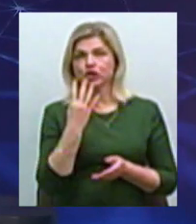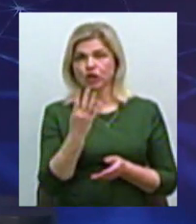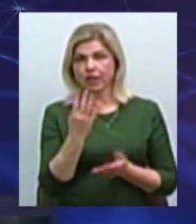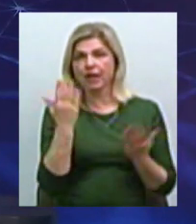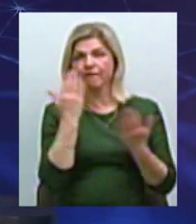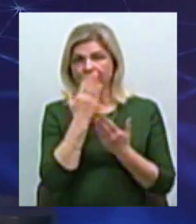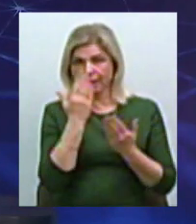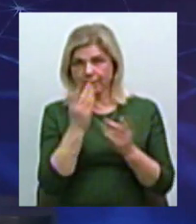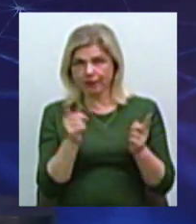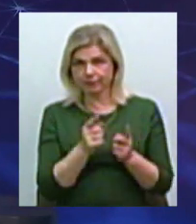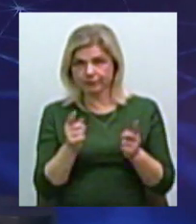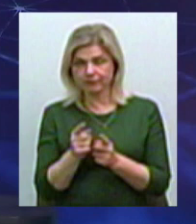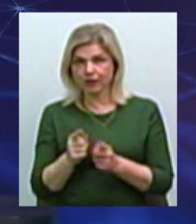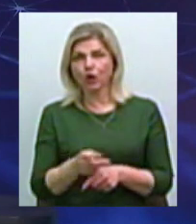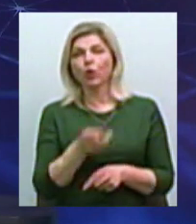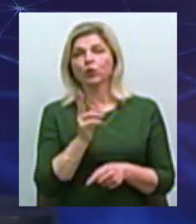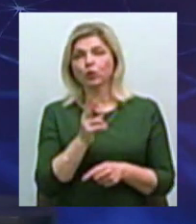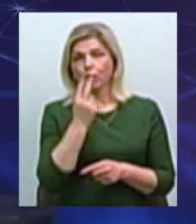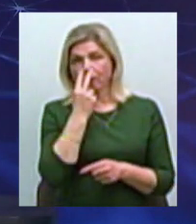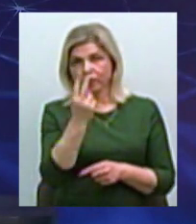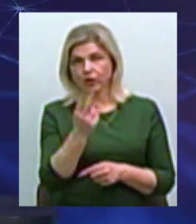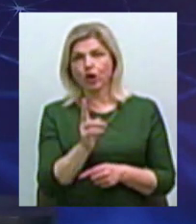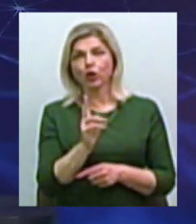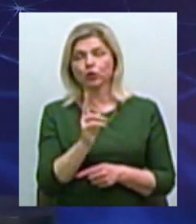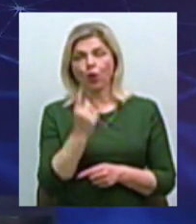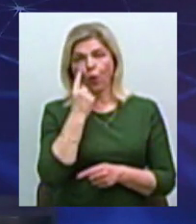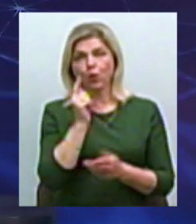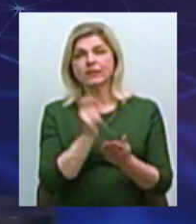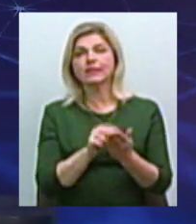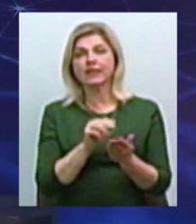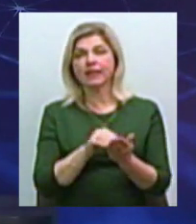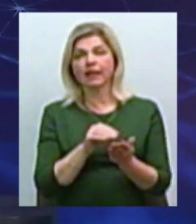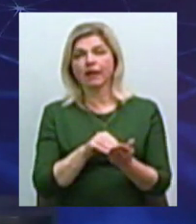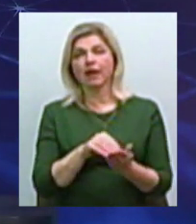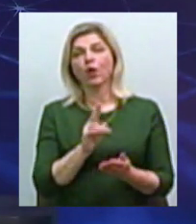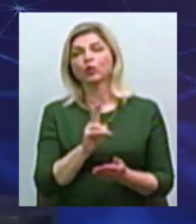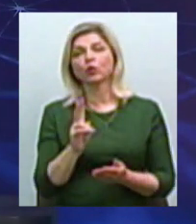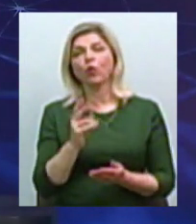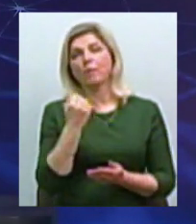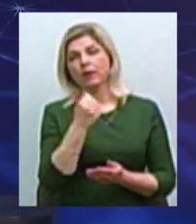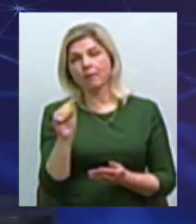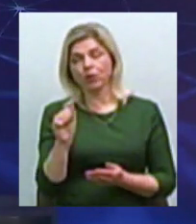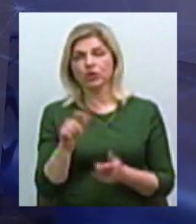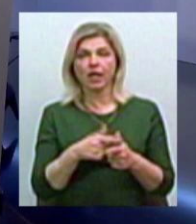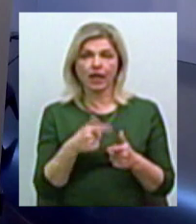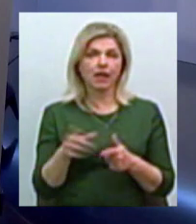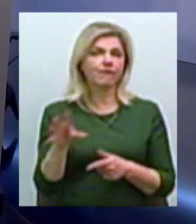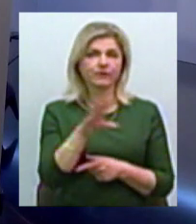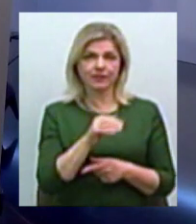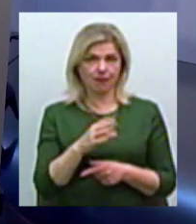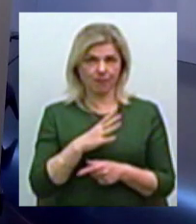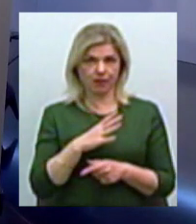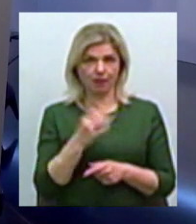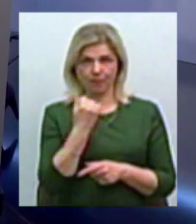були. Хто переглядав їх, хто вставив оцінки і чи були переможці? Або всі учасники стали переможцями?